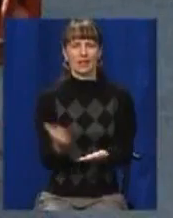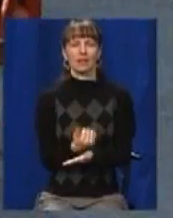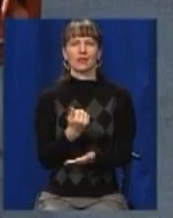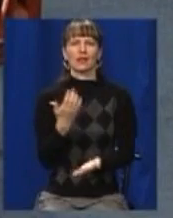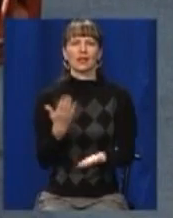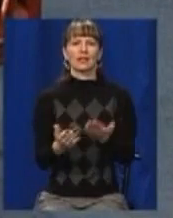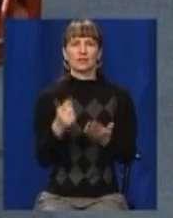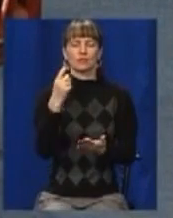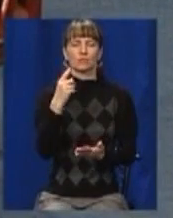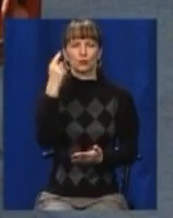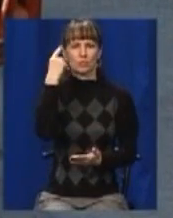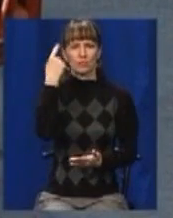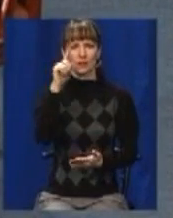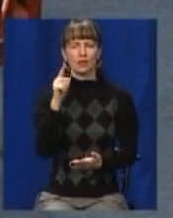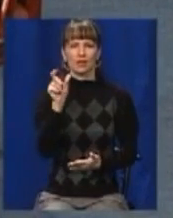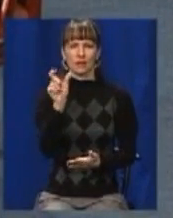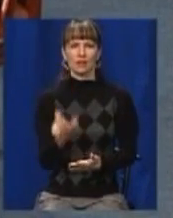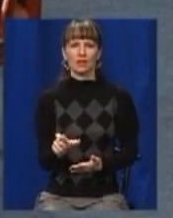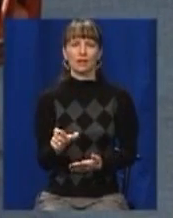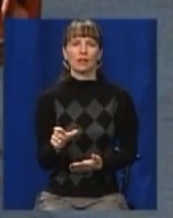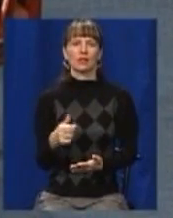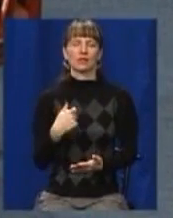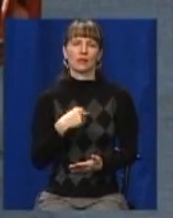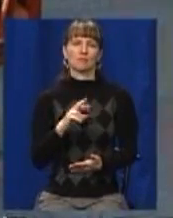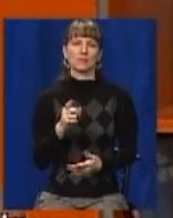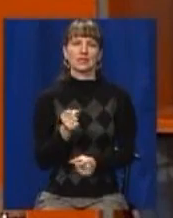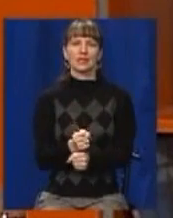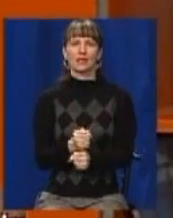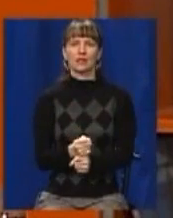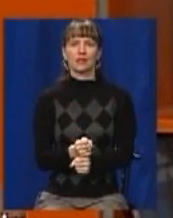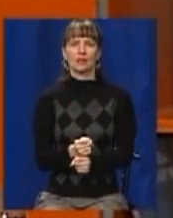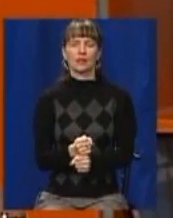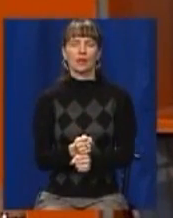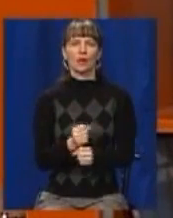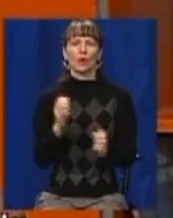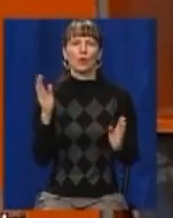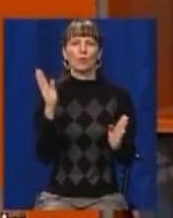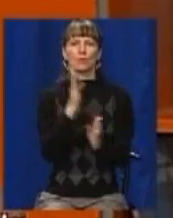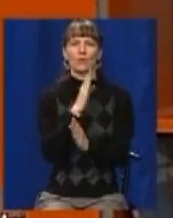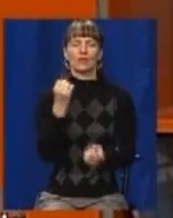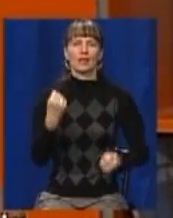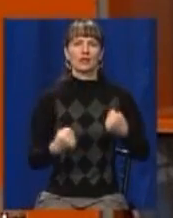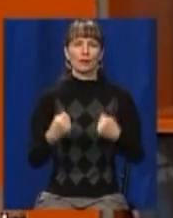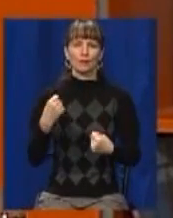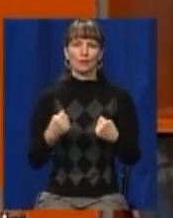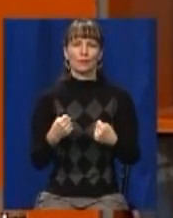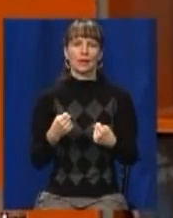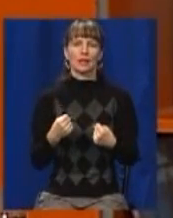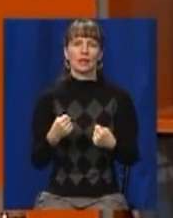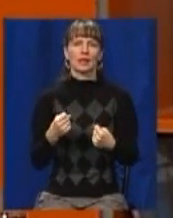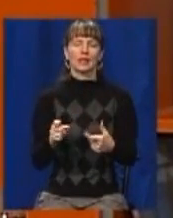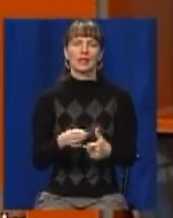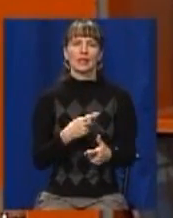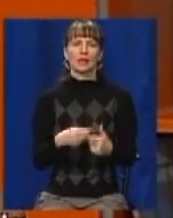ти маєш на увазі винахідника, то, мабуть, би створила би повітряні автомобілі, велосипеди